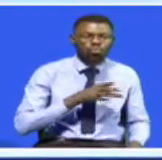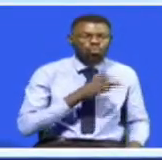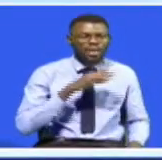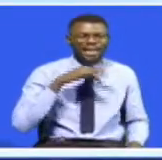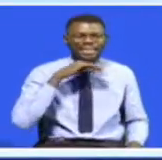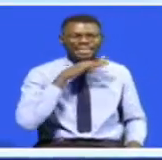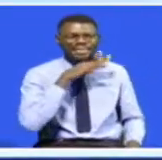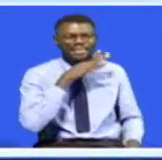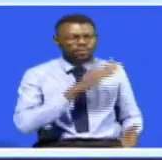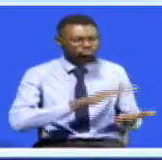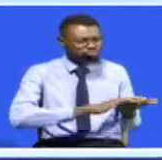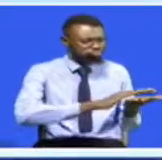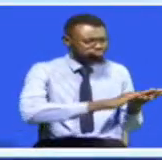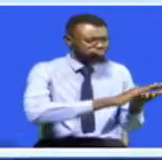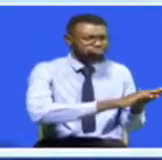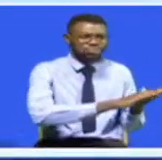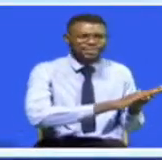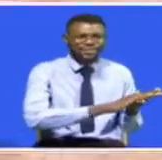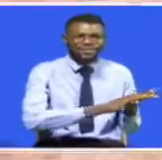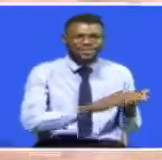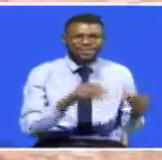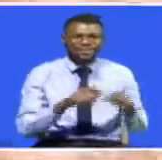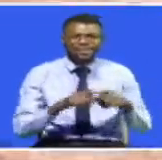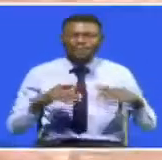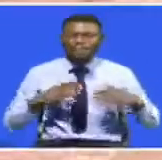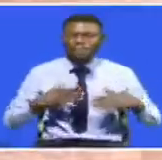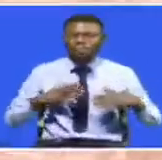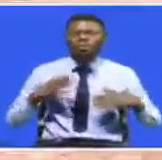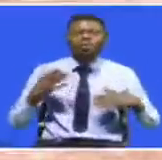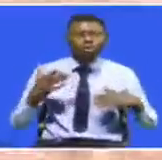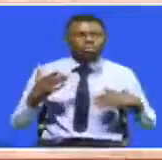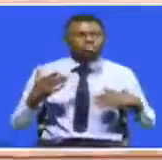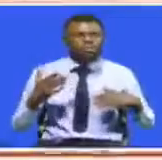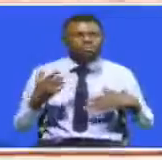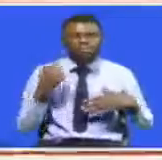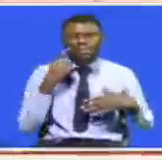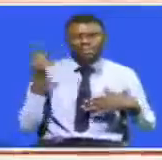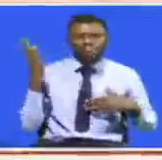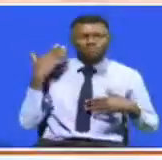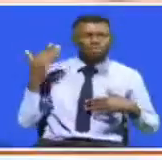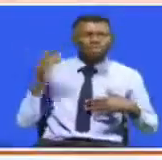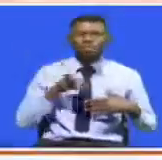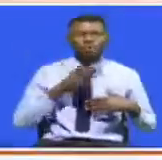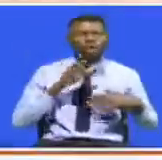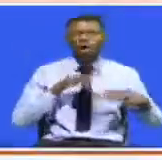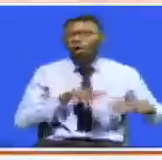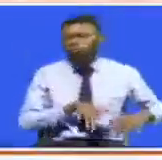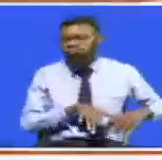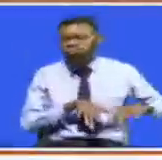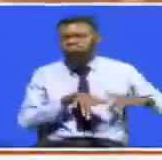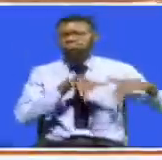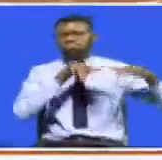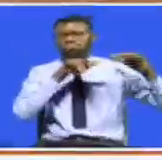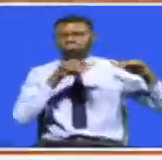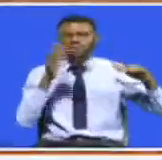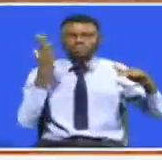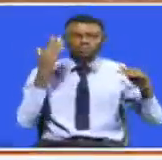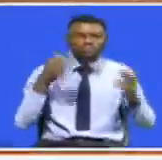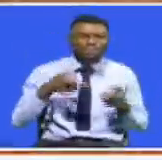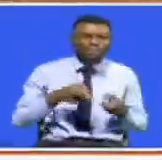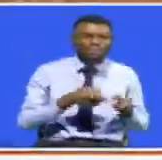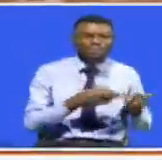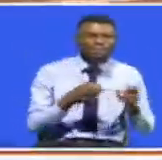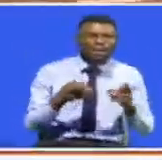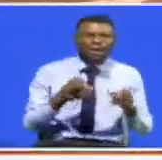Maralal. Hivi majuzi wakazi wa mtaa wa Miami walikumbana na athari za mafuriko baada ya mto Loikas